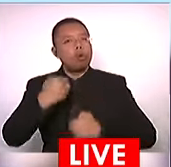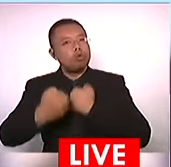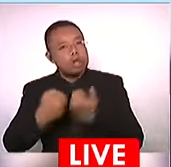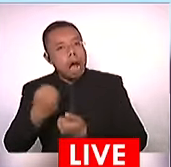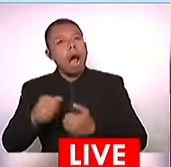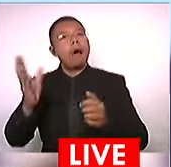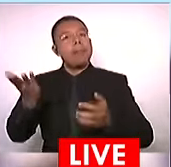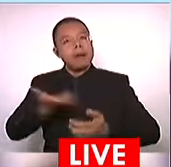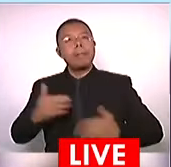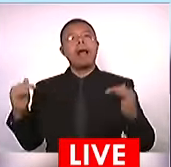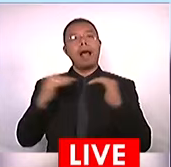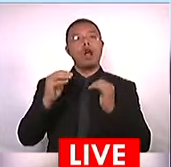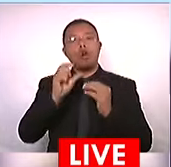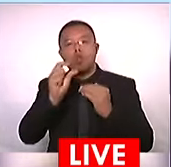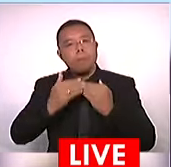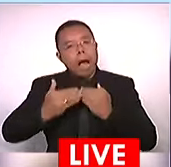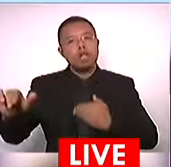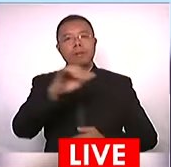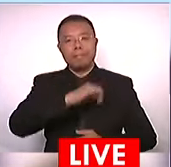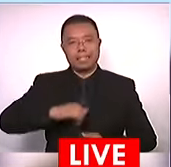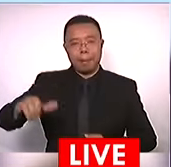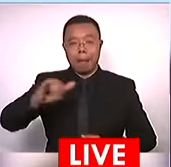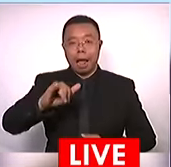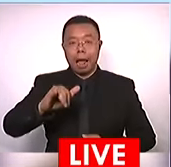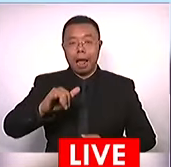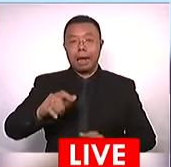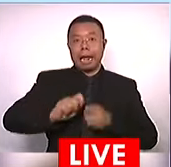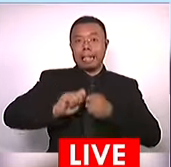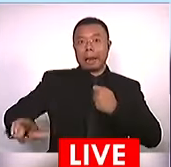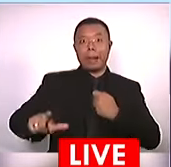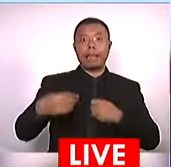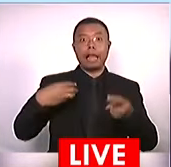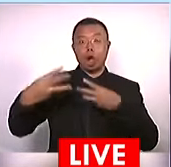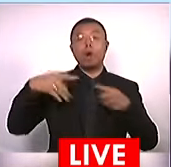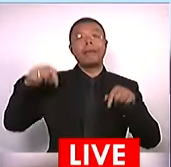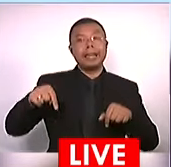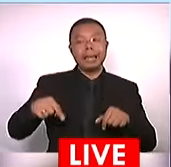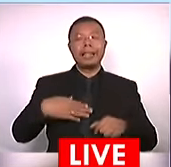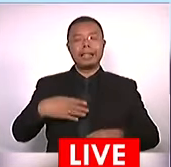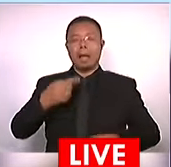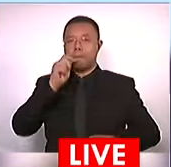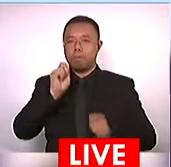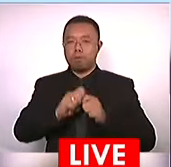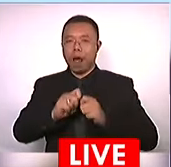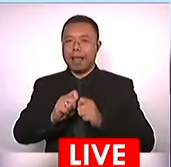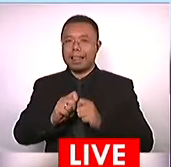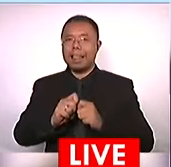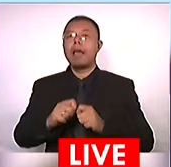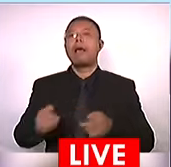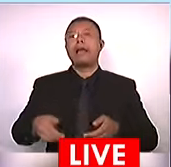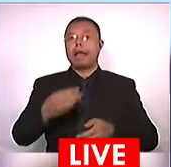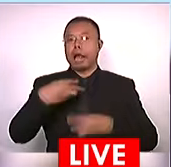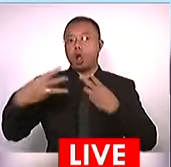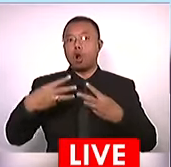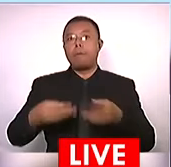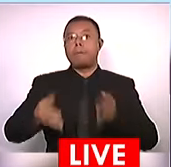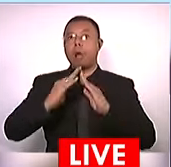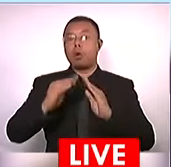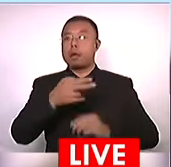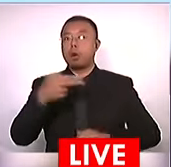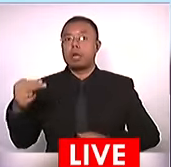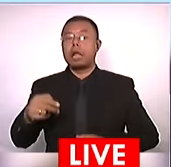usaha untuk maju bersama dengan slepet nomik kita pastikan pembangunan ekonomi Indonesia